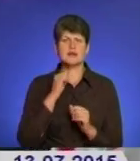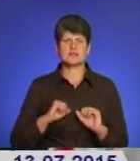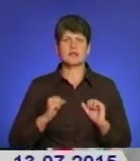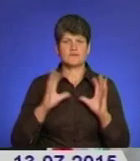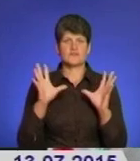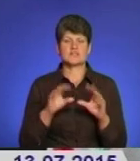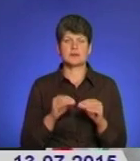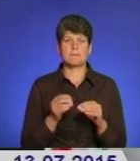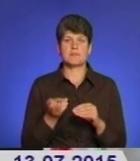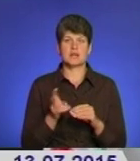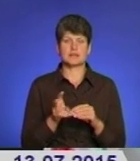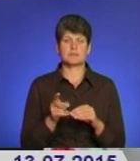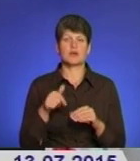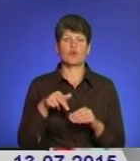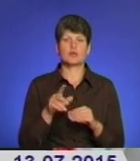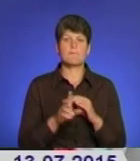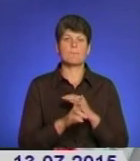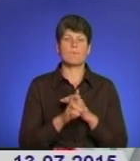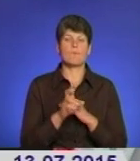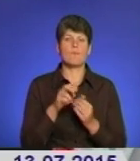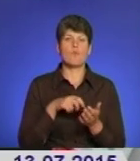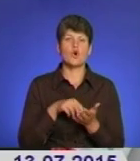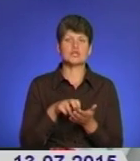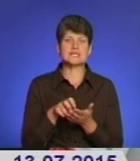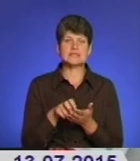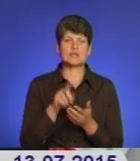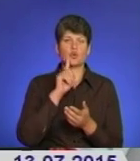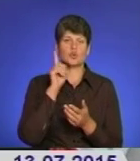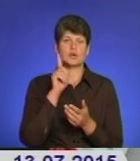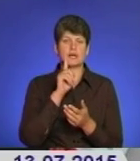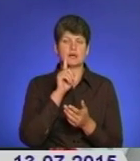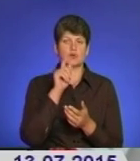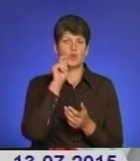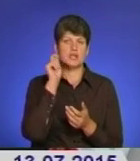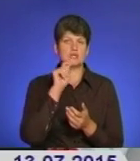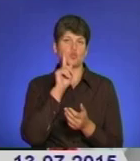прийти. Ми ходимо в монастир на українську молодь Христова.